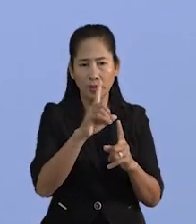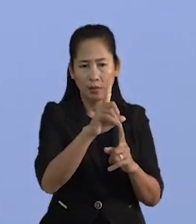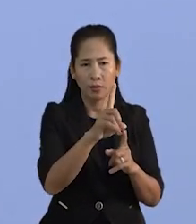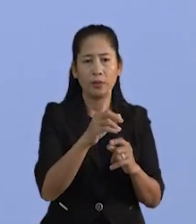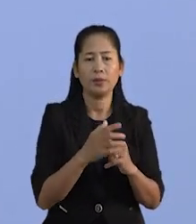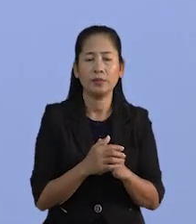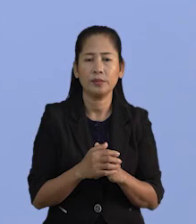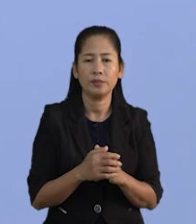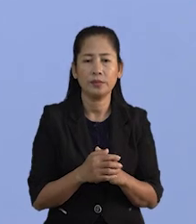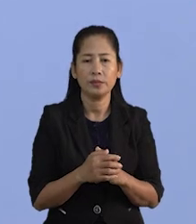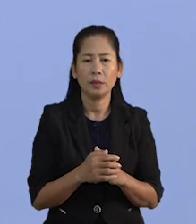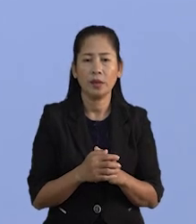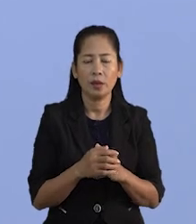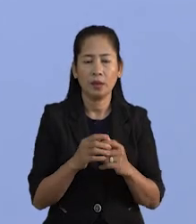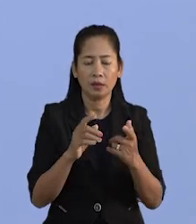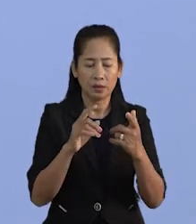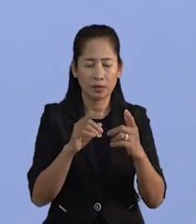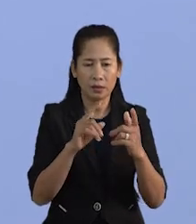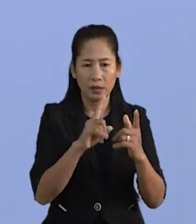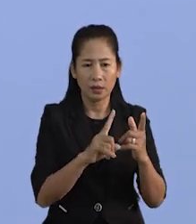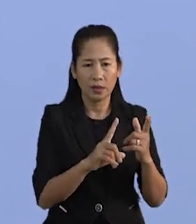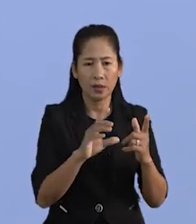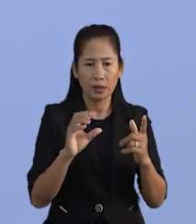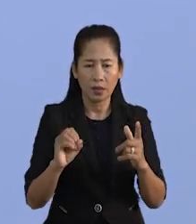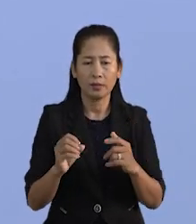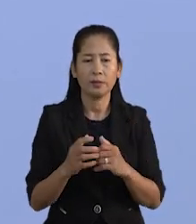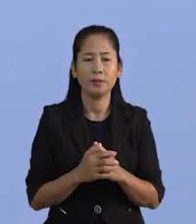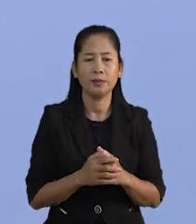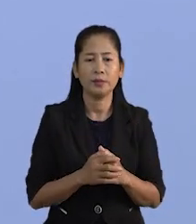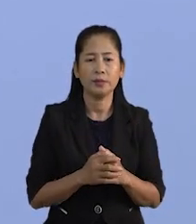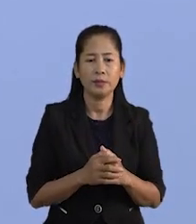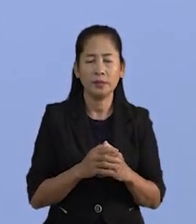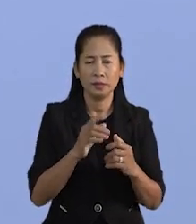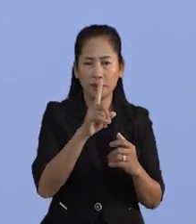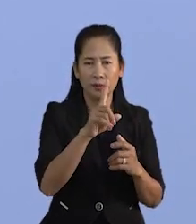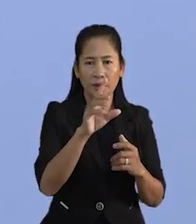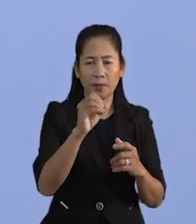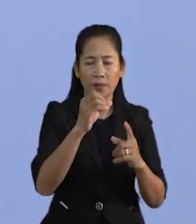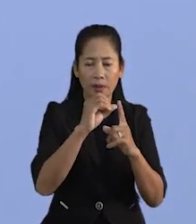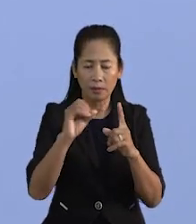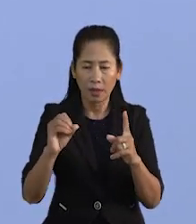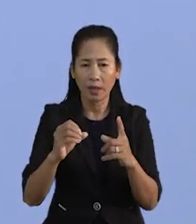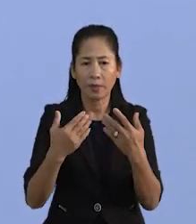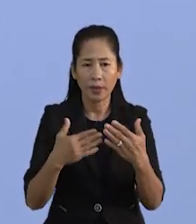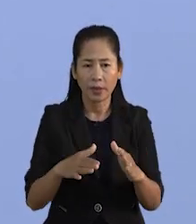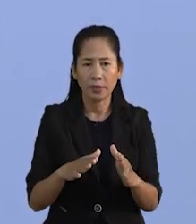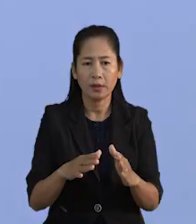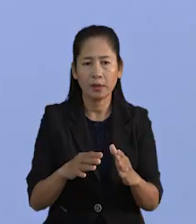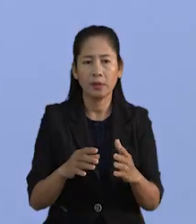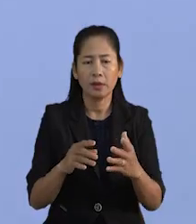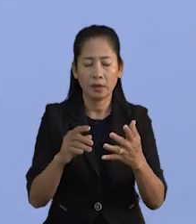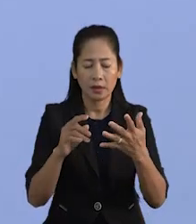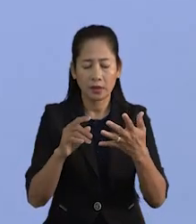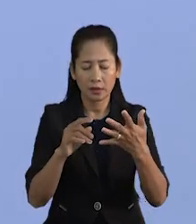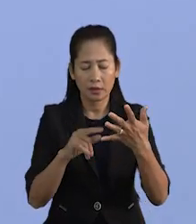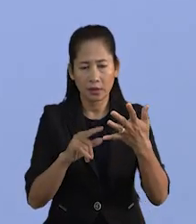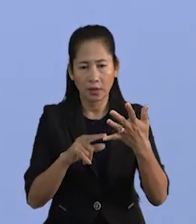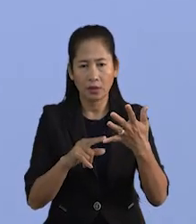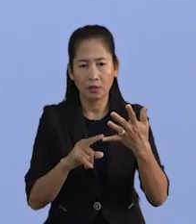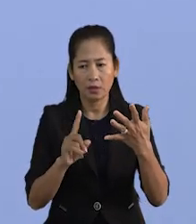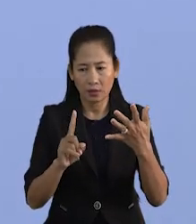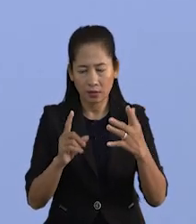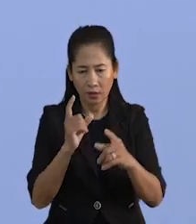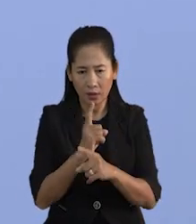ងទី1ហើយរបស់នេះគឺលំដាប់លេខរៀងទី10ណាយើងមាន10របស់ហើយវានៅចុងខាងក្រោយគេអញ្ចឹងគឺត្រឹ